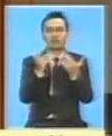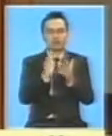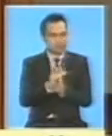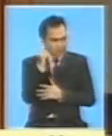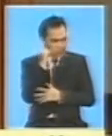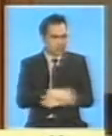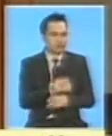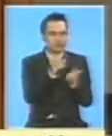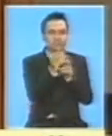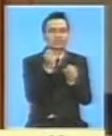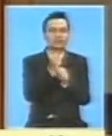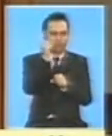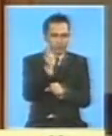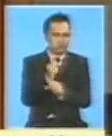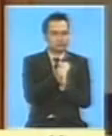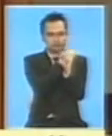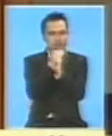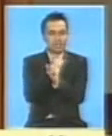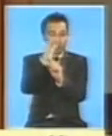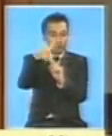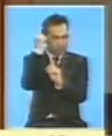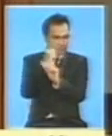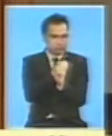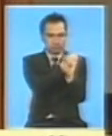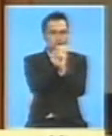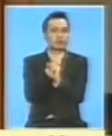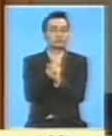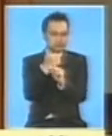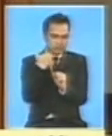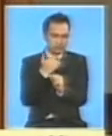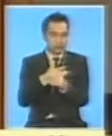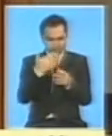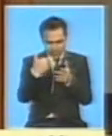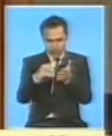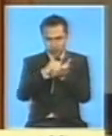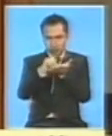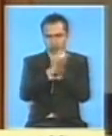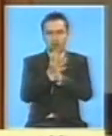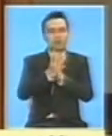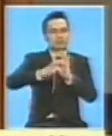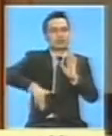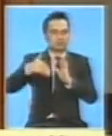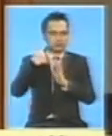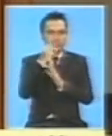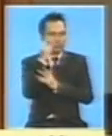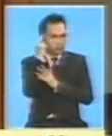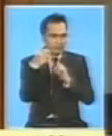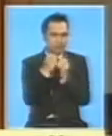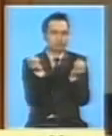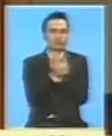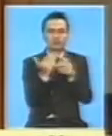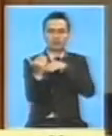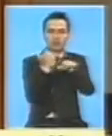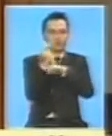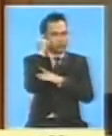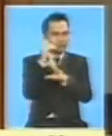ของการป้องกันมากกว่าการแก้ไขนะครับแก้ไขก็ทำไปเถอะครับป้องกันมากกว่า บาดเจ็บชีวิตจากการอุบัติเหตุจราจรรถ